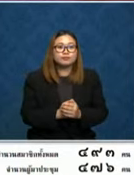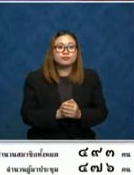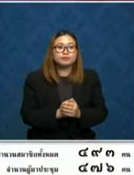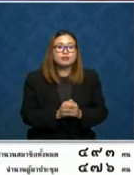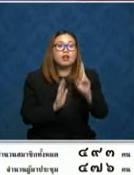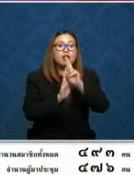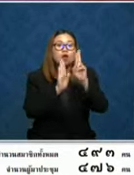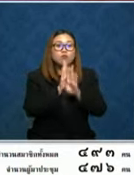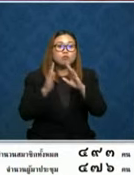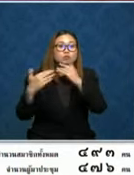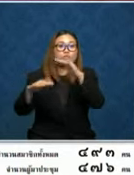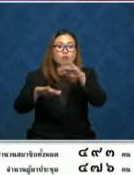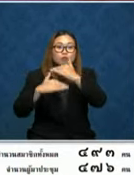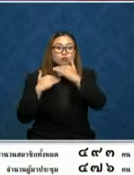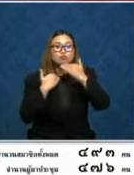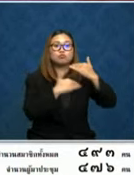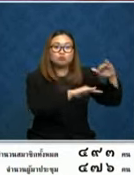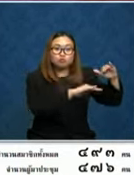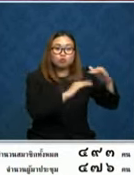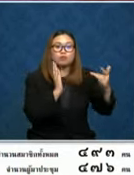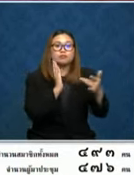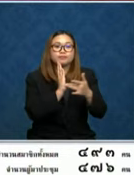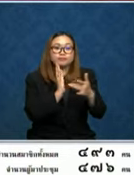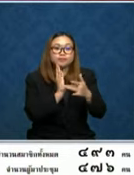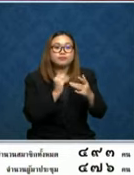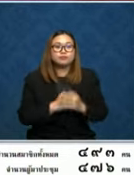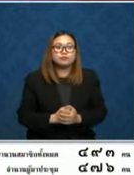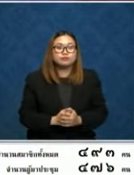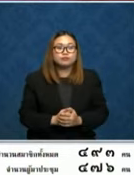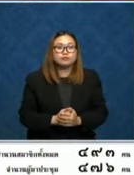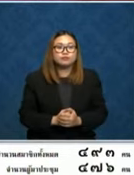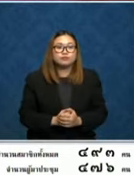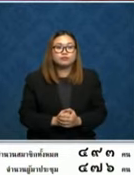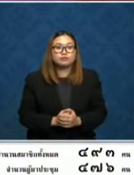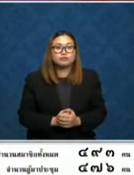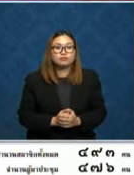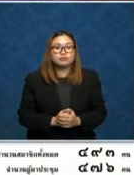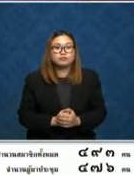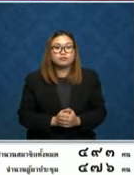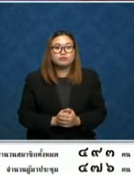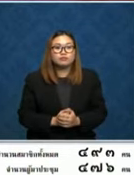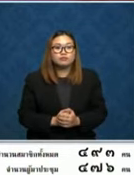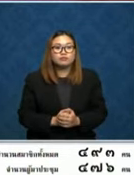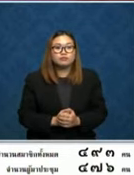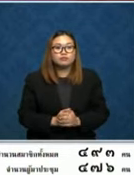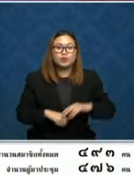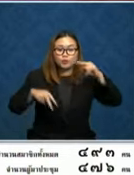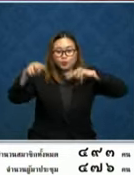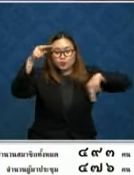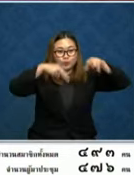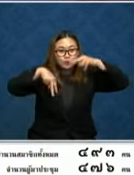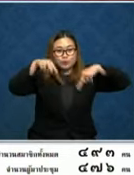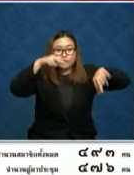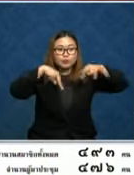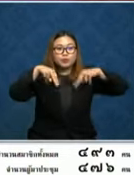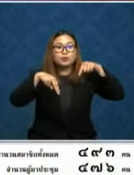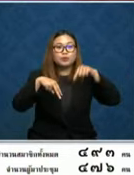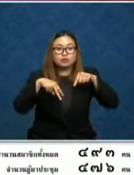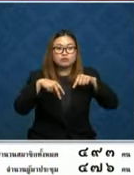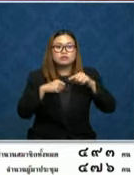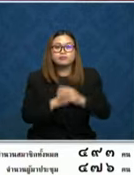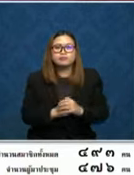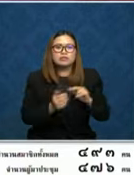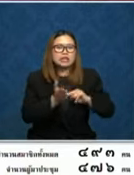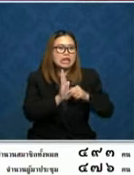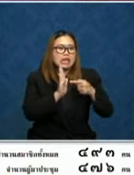บบรับส่งเอกสารอิเล็กทรอนิกส์นะครับแล้วก็การที่หน่วยงานเนี้ยนะครับที่จะขอขึ้นมาเนี่ยก็ไม่ใช่หน่วยงาน